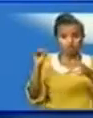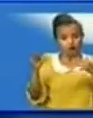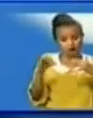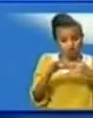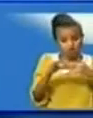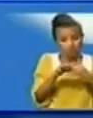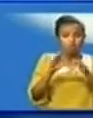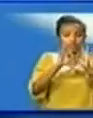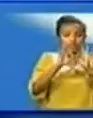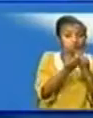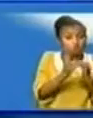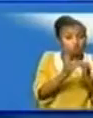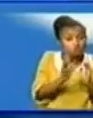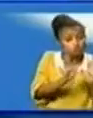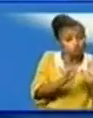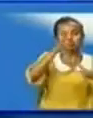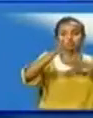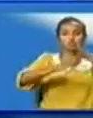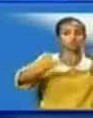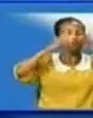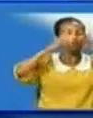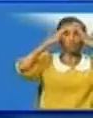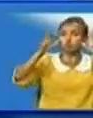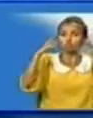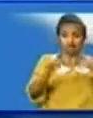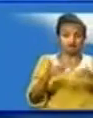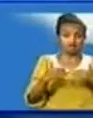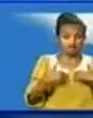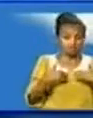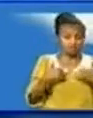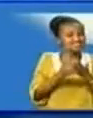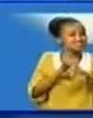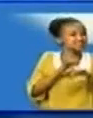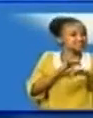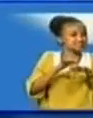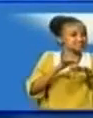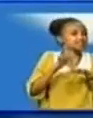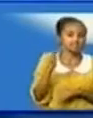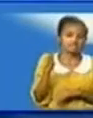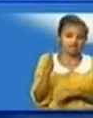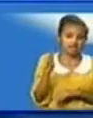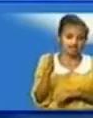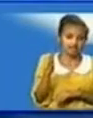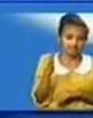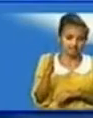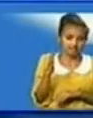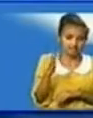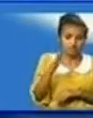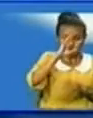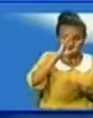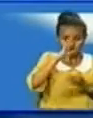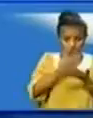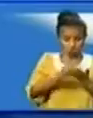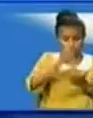ይዘው በሰዎቻቸው ቋንቋ የማይችሉበት አጋጣሚ አለ። ምናልባት የዛኛው ክፍተት ይመስለኛል